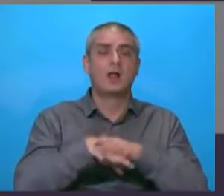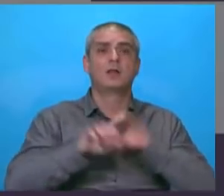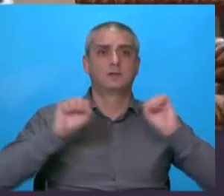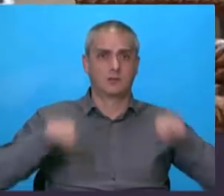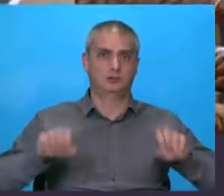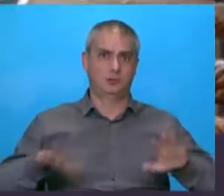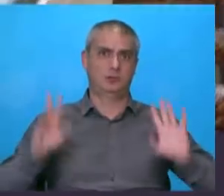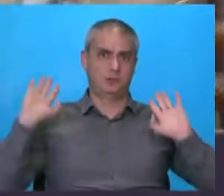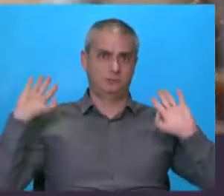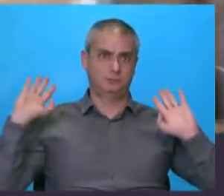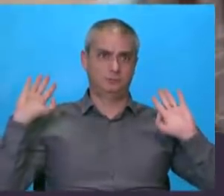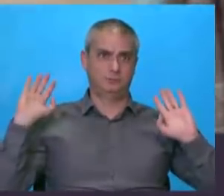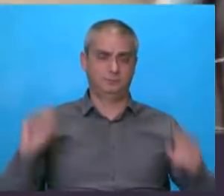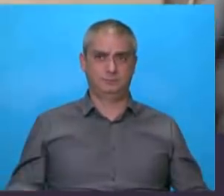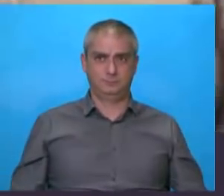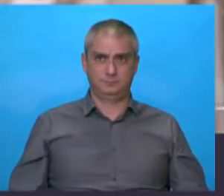שליטה.